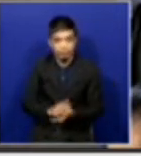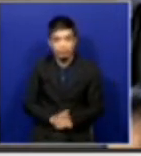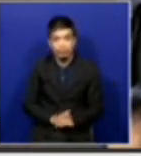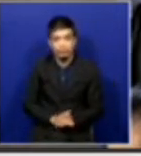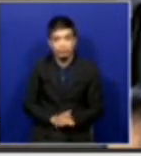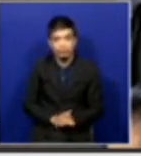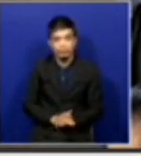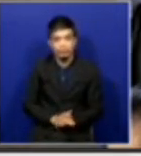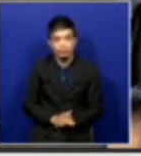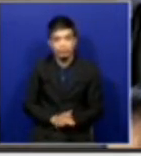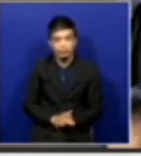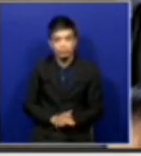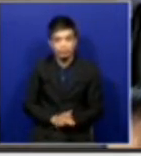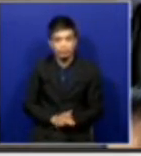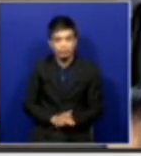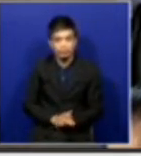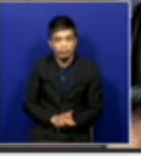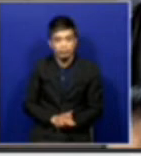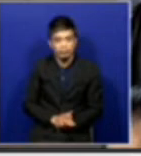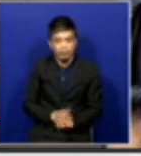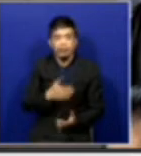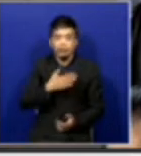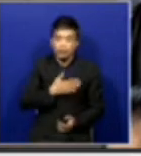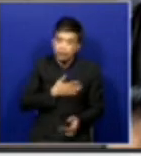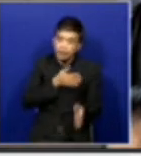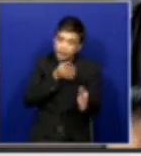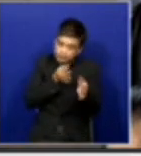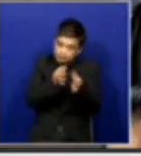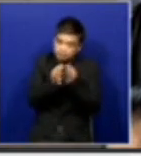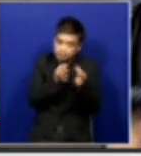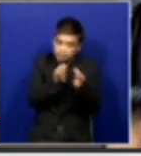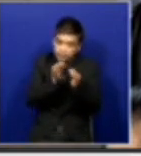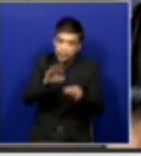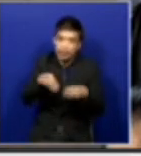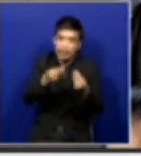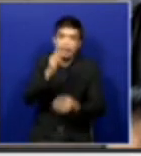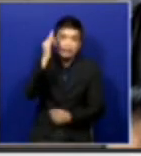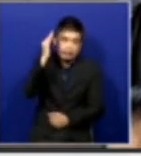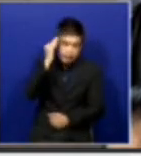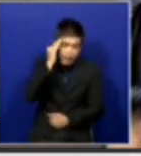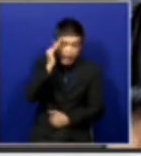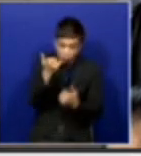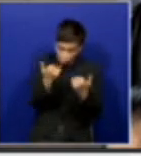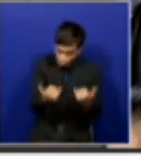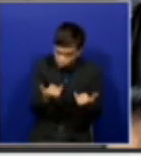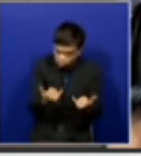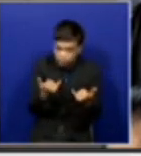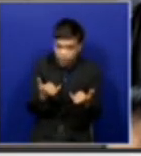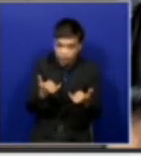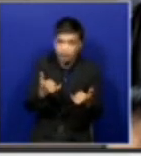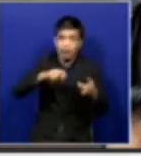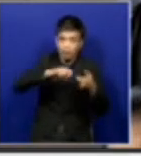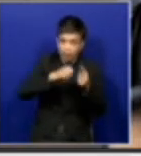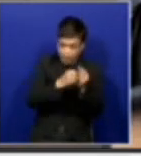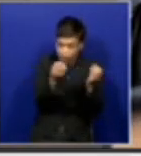ครับผมอยากจะกราบเรียนท่านว่าเวลานี้สถาน